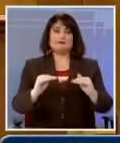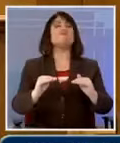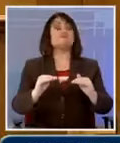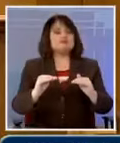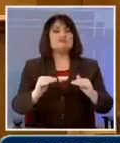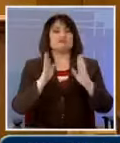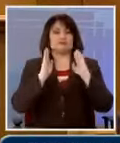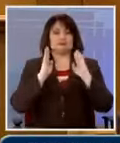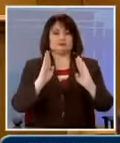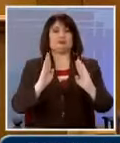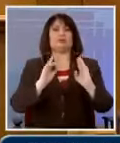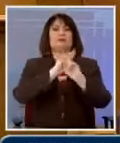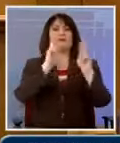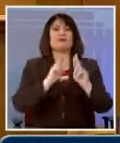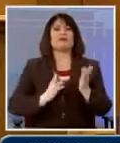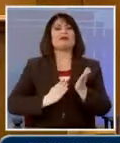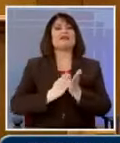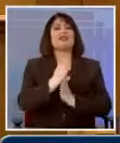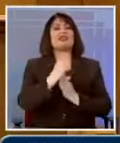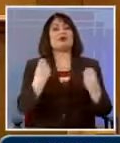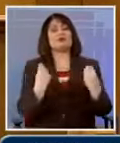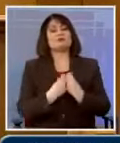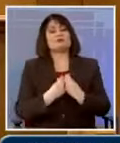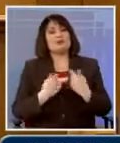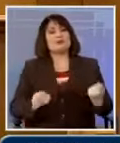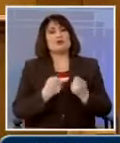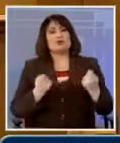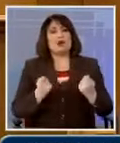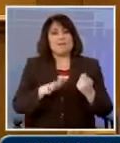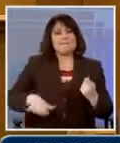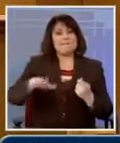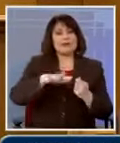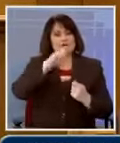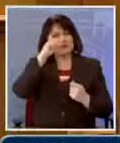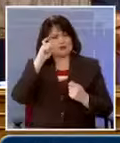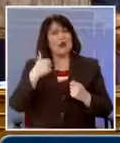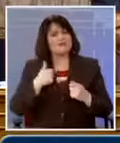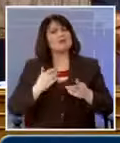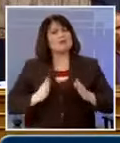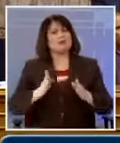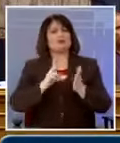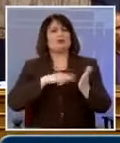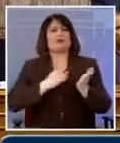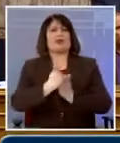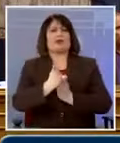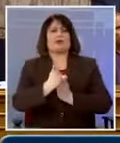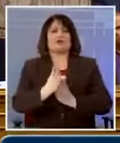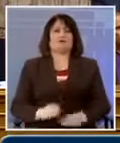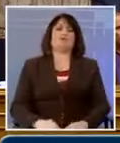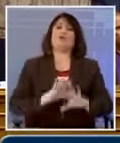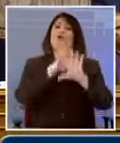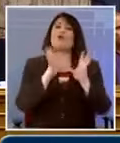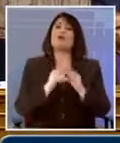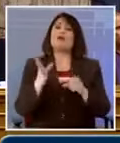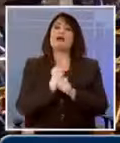απαρέγκλητη εφαρμογή του διεθνούς δικαίου στην εύθραυστη περιοχή μας. Και όλα αυτά θα τα